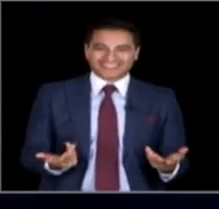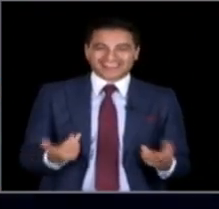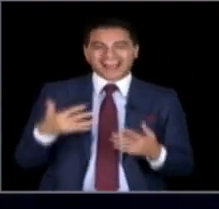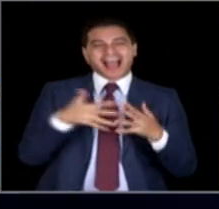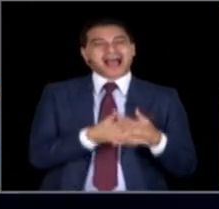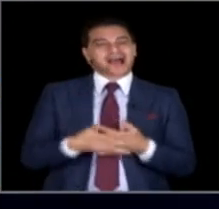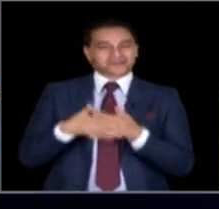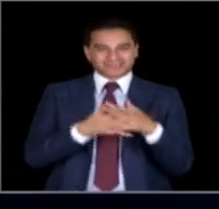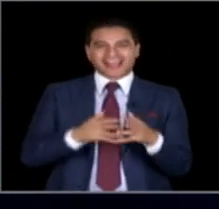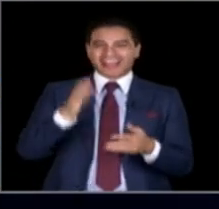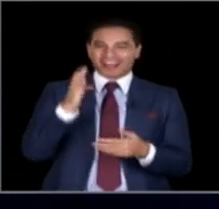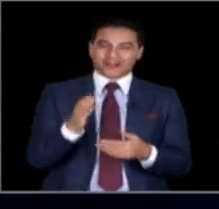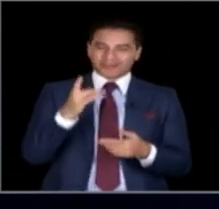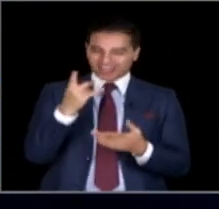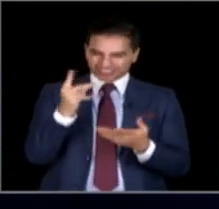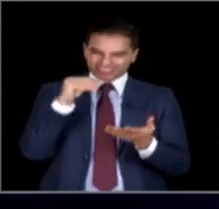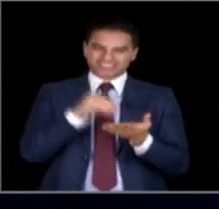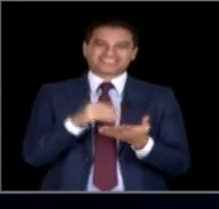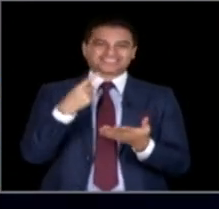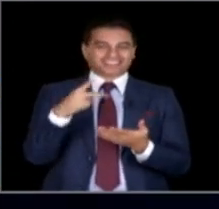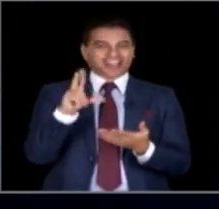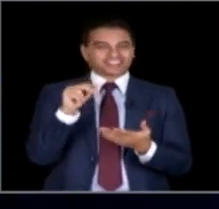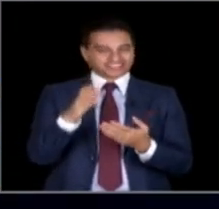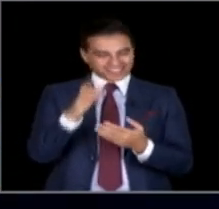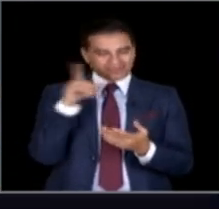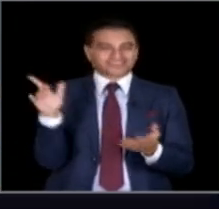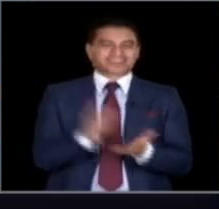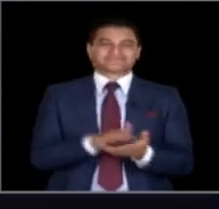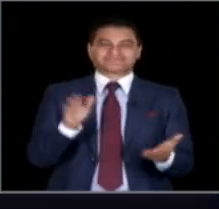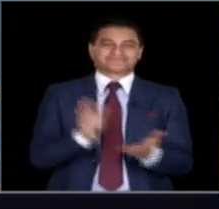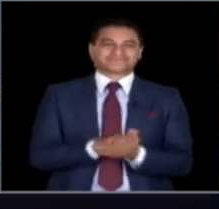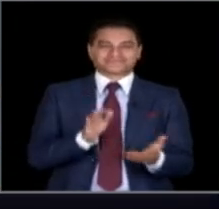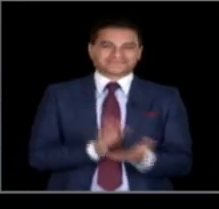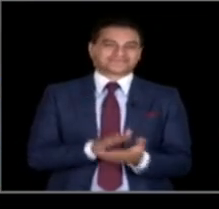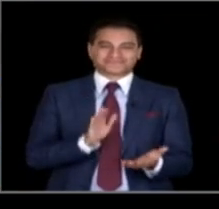أمريكا الجنوبية بـ20 نقطة، طبعاً إجابة صحيحة.